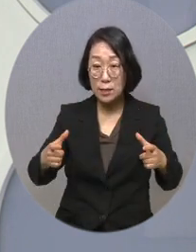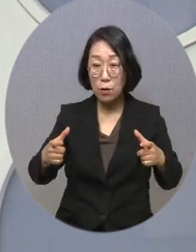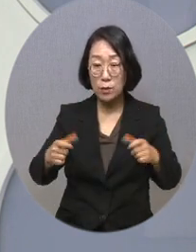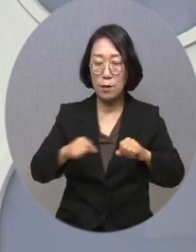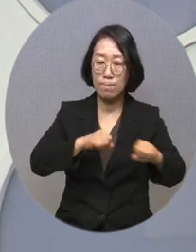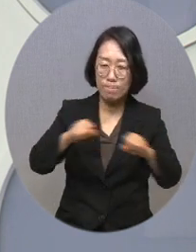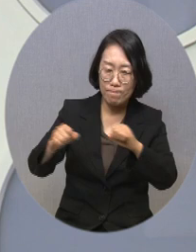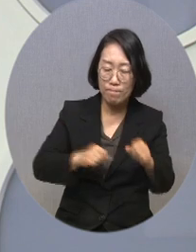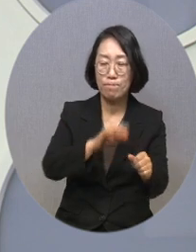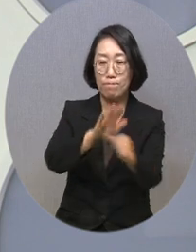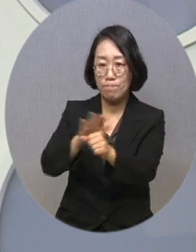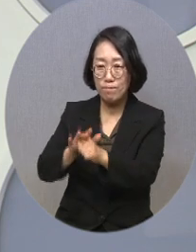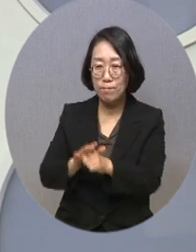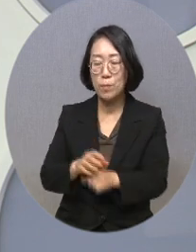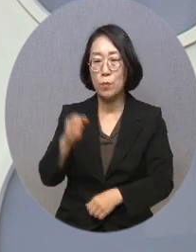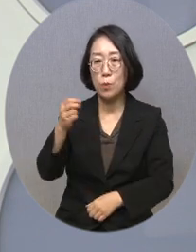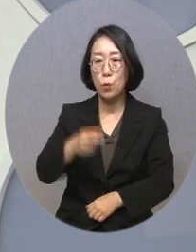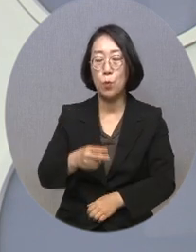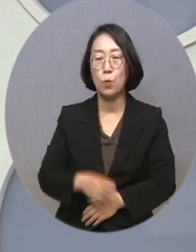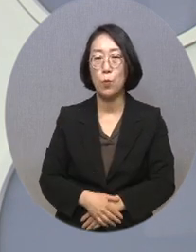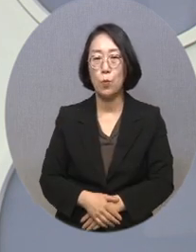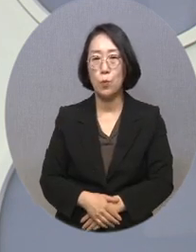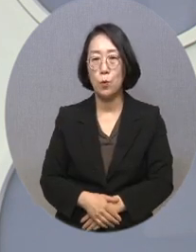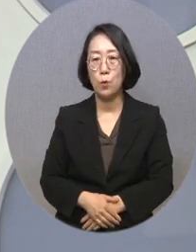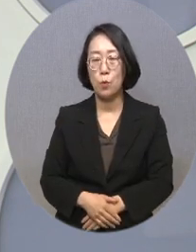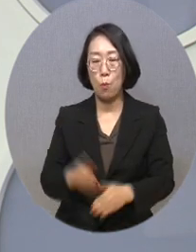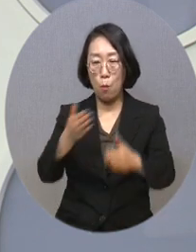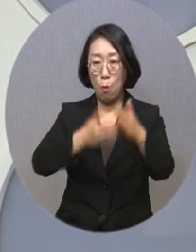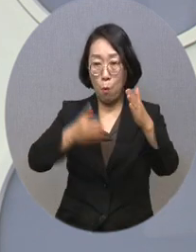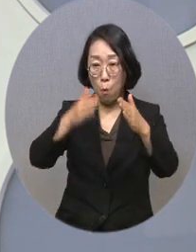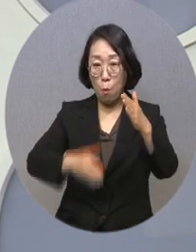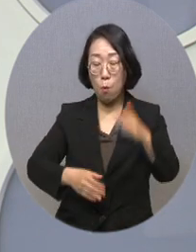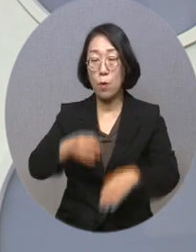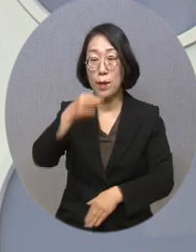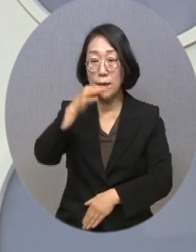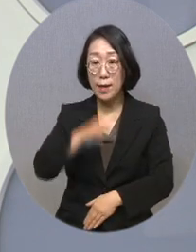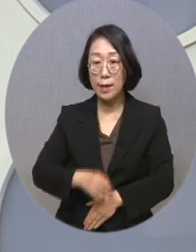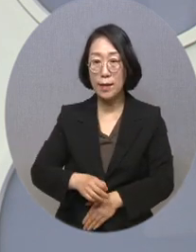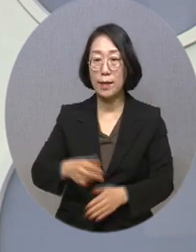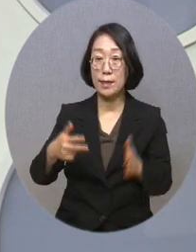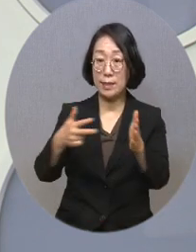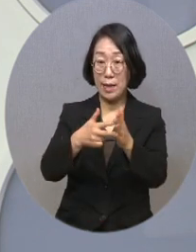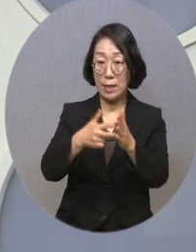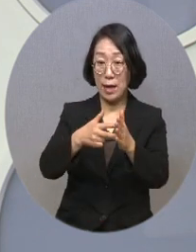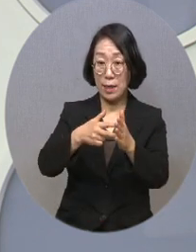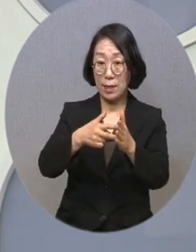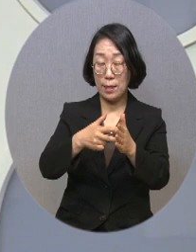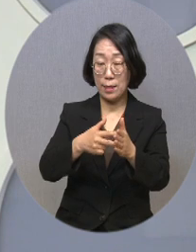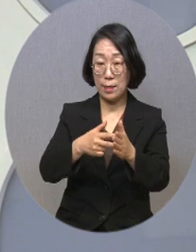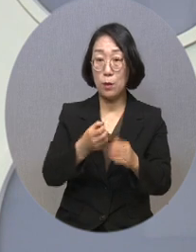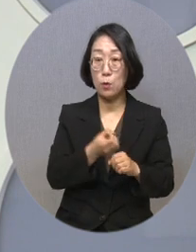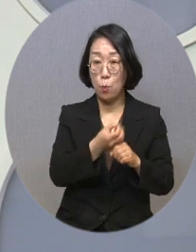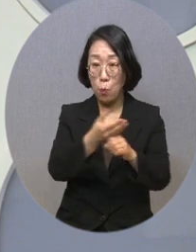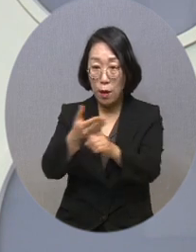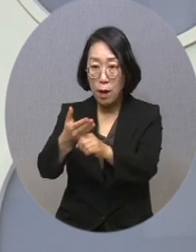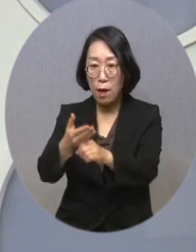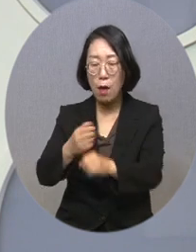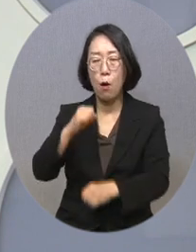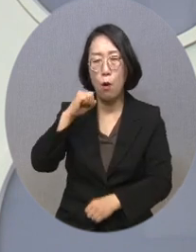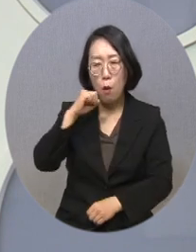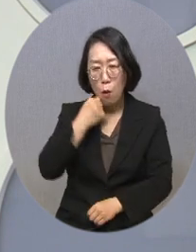하고 또 한국세무사회 공익재단을 통해서 지역의 저소득층